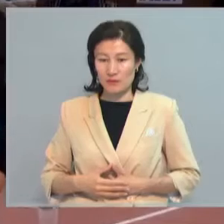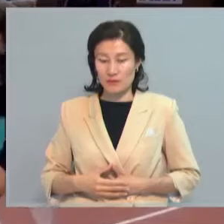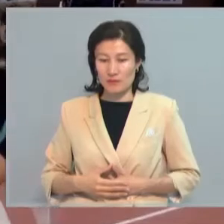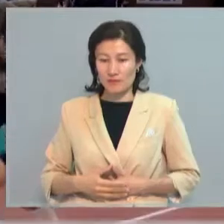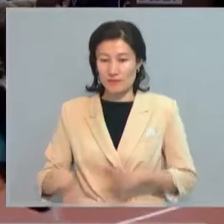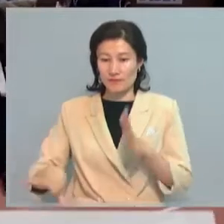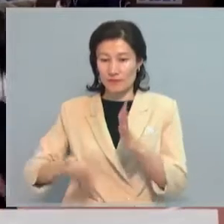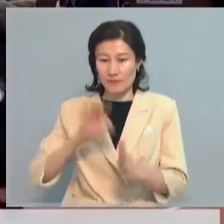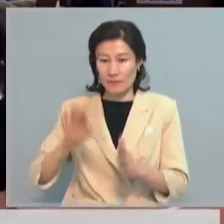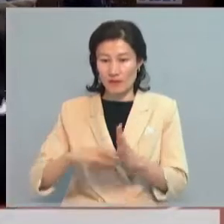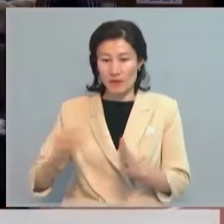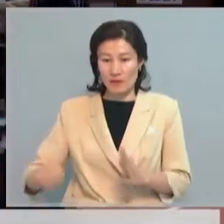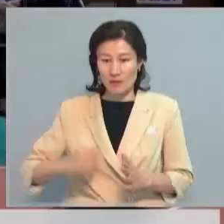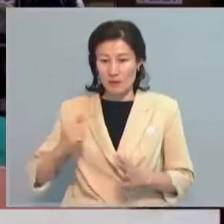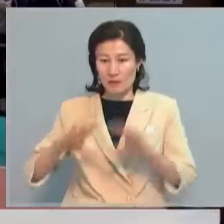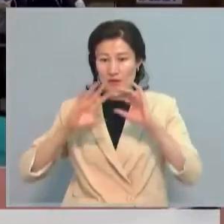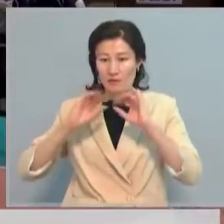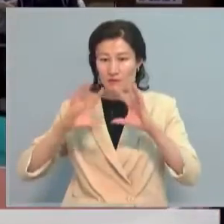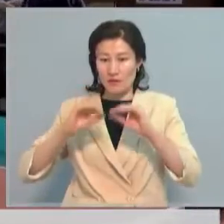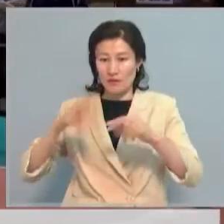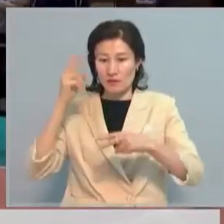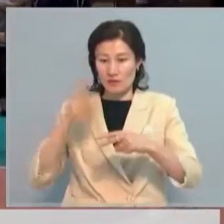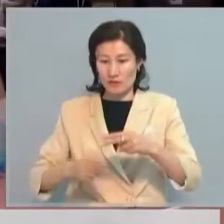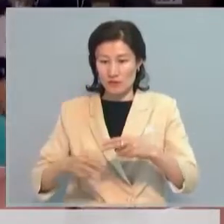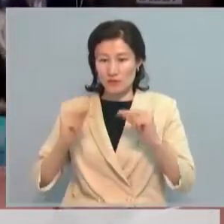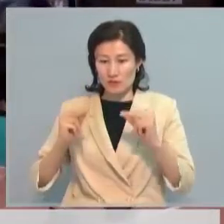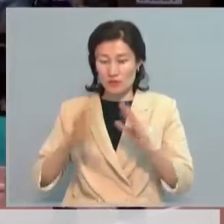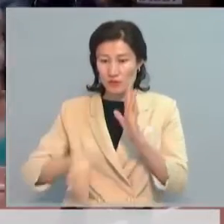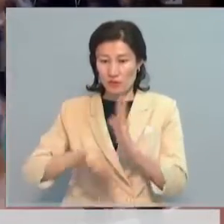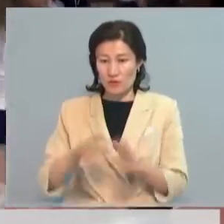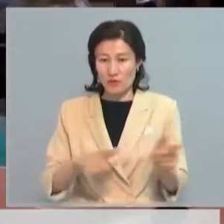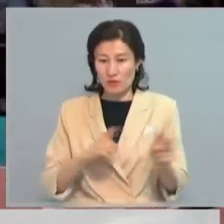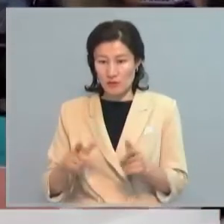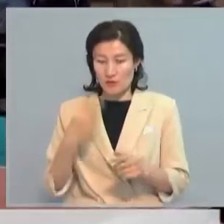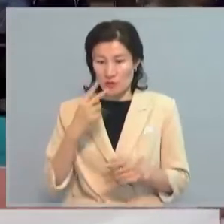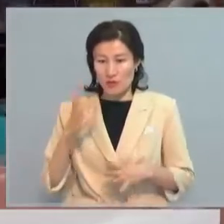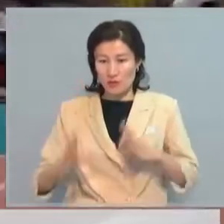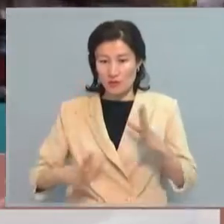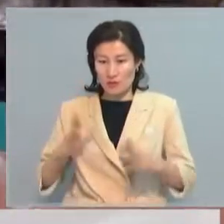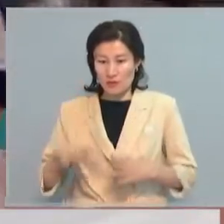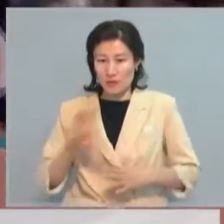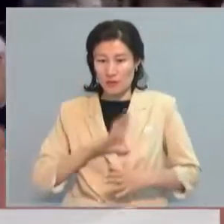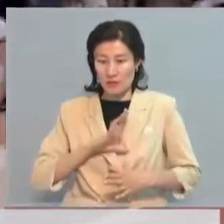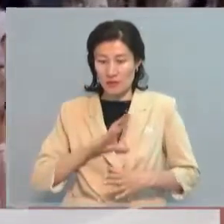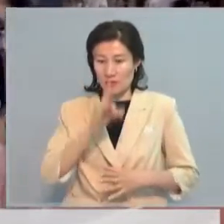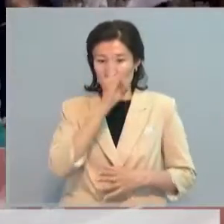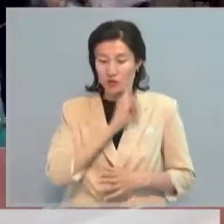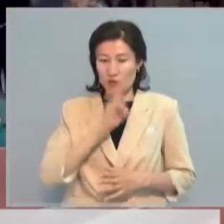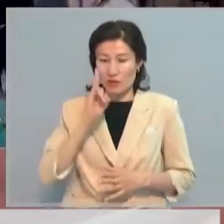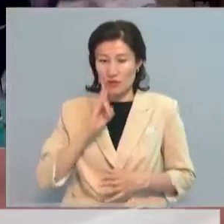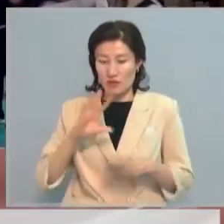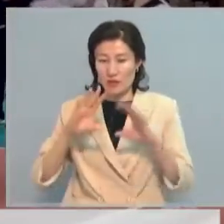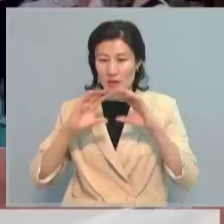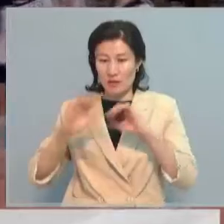Елімізден ең таңдаулы деген талантты волейболшылары соңғы тур ойындарына расында да жоғары дайындықпен келгендерін көрсетті. Жоғары лигадағы әйелдер арасында өткен